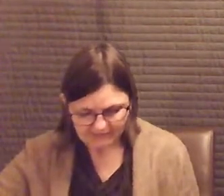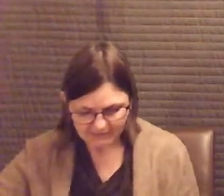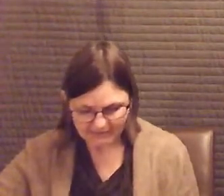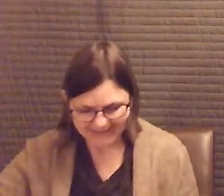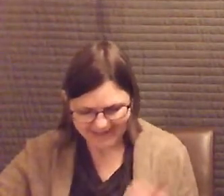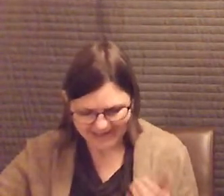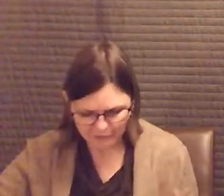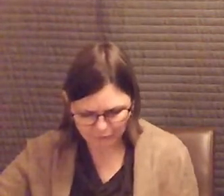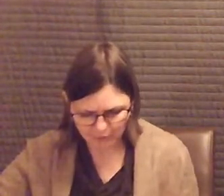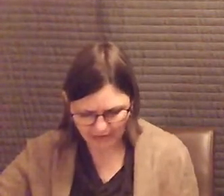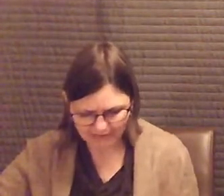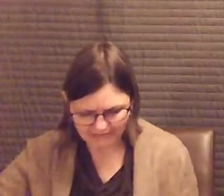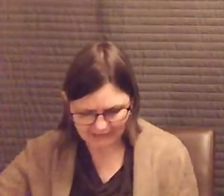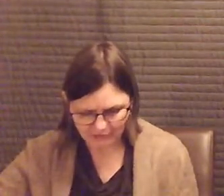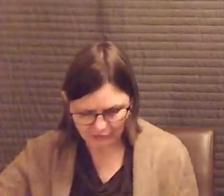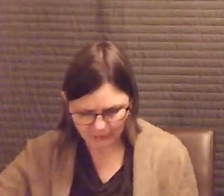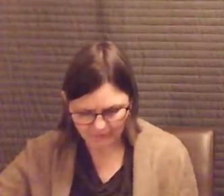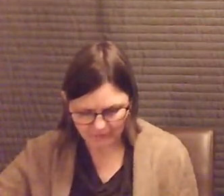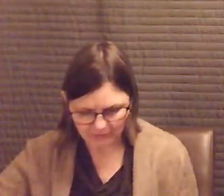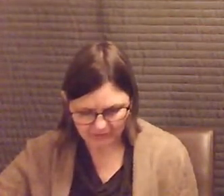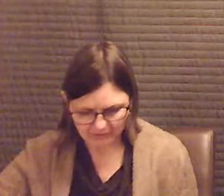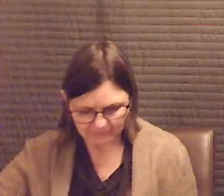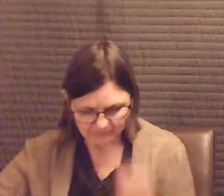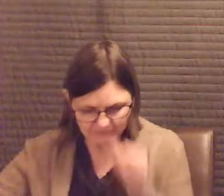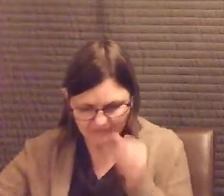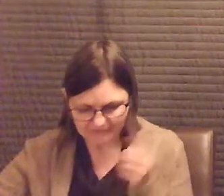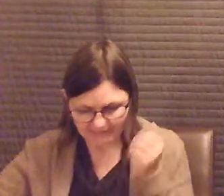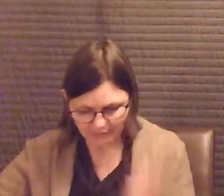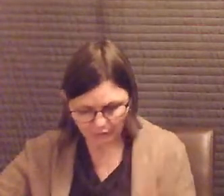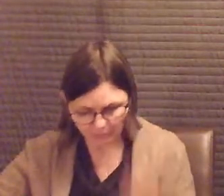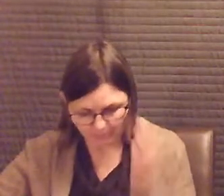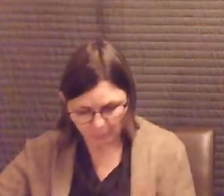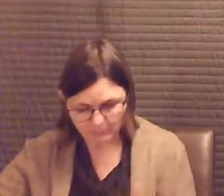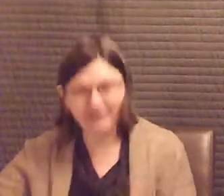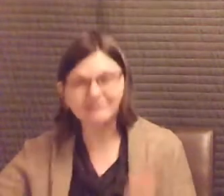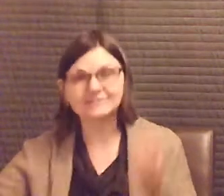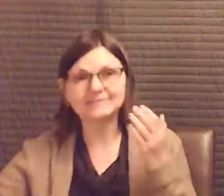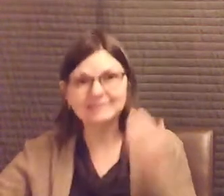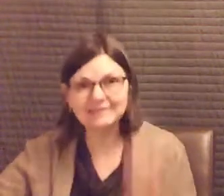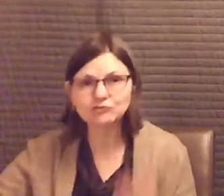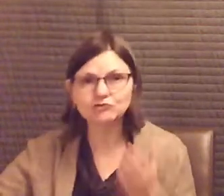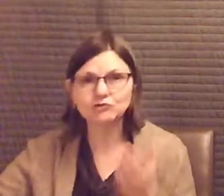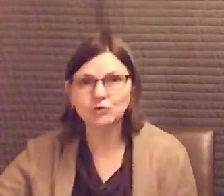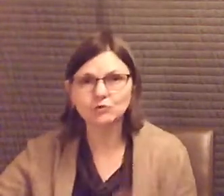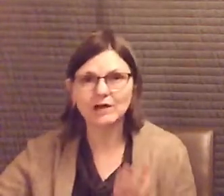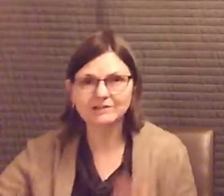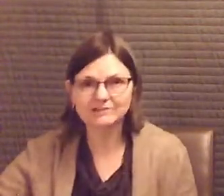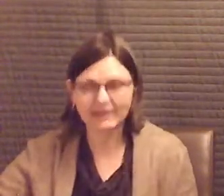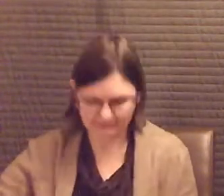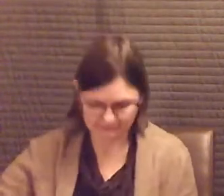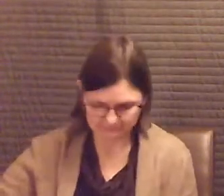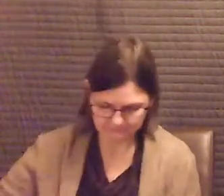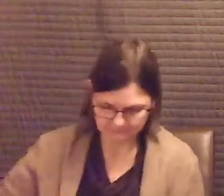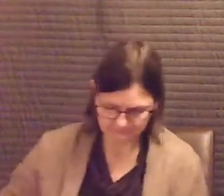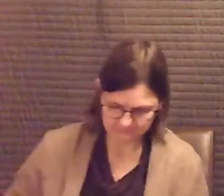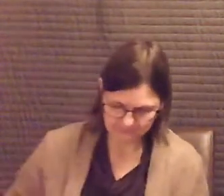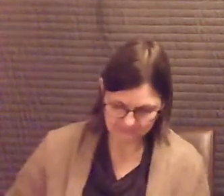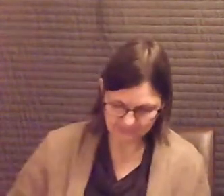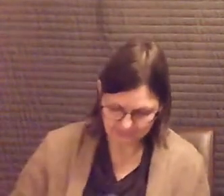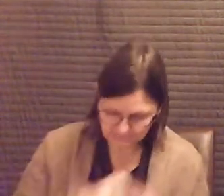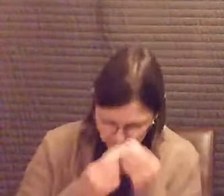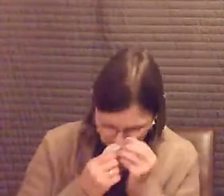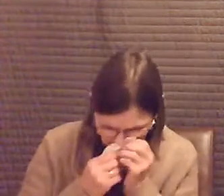ze gingen daarheen vroeg achterna deal een domme molen terwijl de heer de geboden had niet te doen als zijn hier zullen